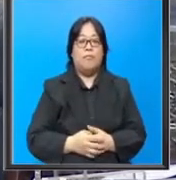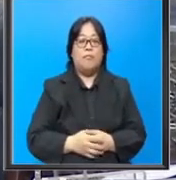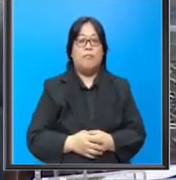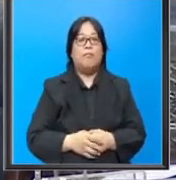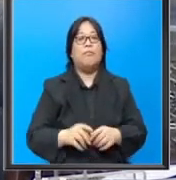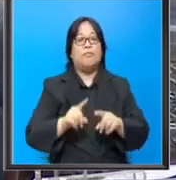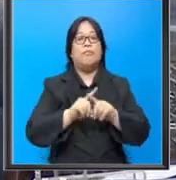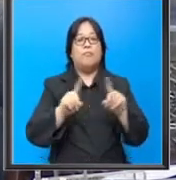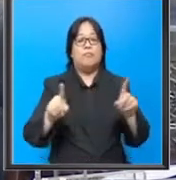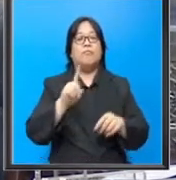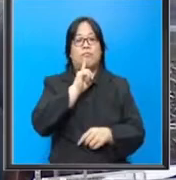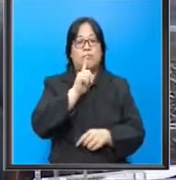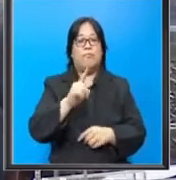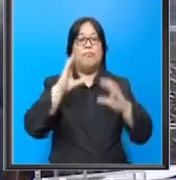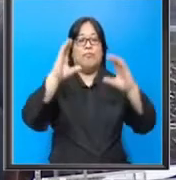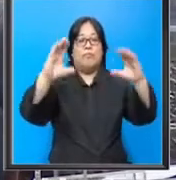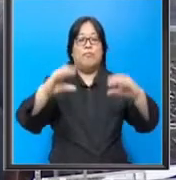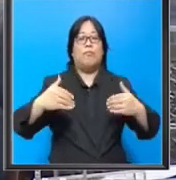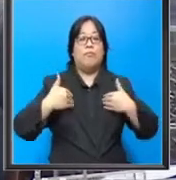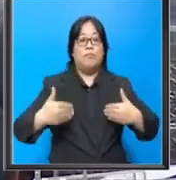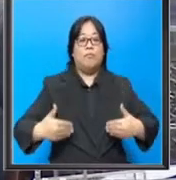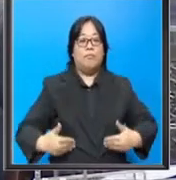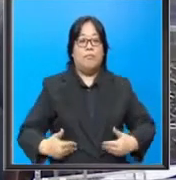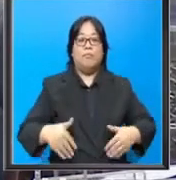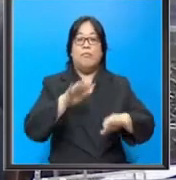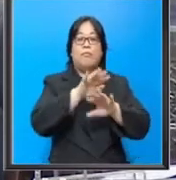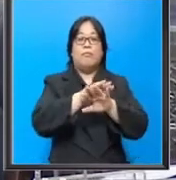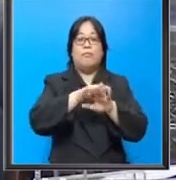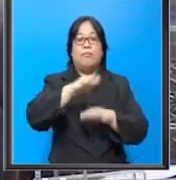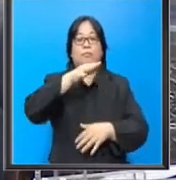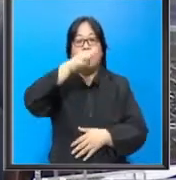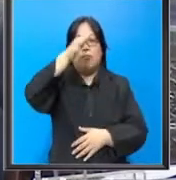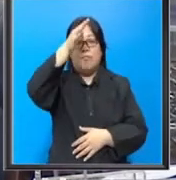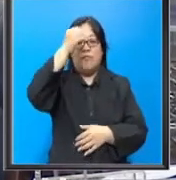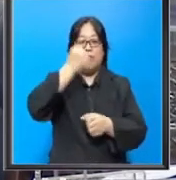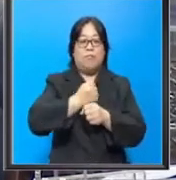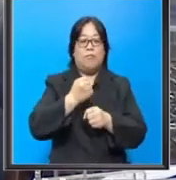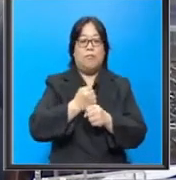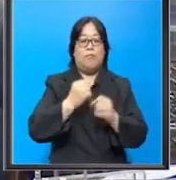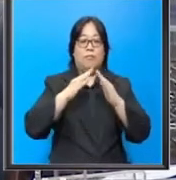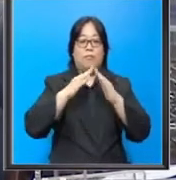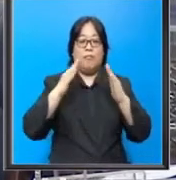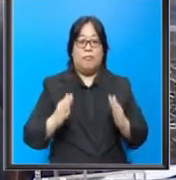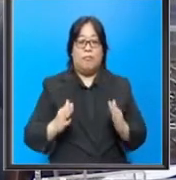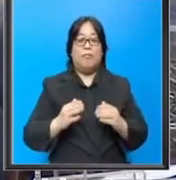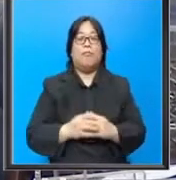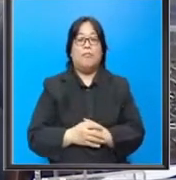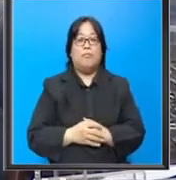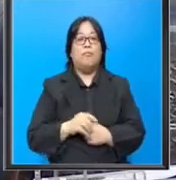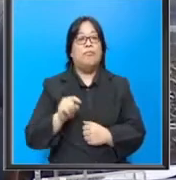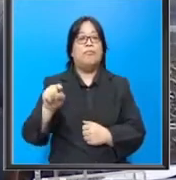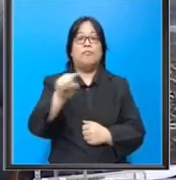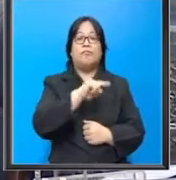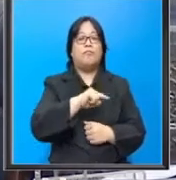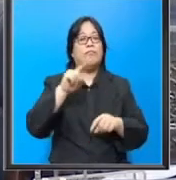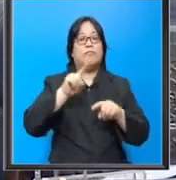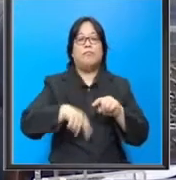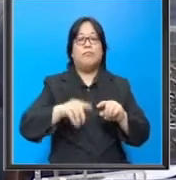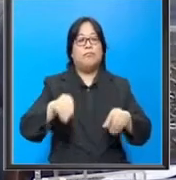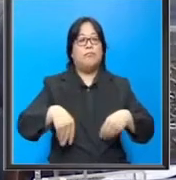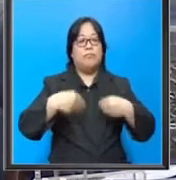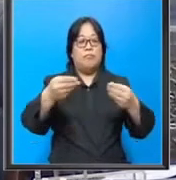walaupun secara fisik halnya ramai ibubapa bekerja dari rumah mereka tidak dapat